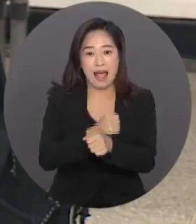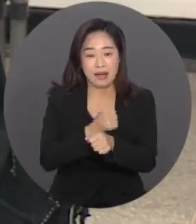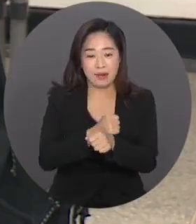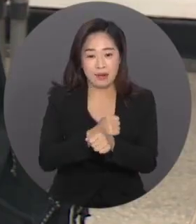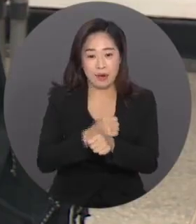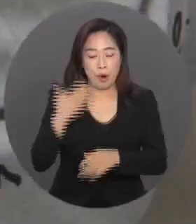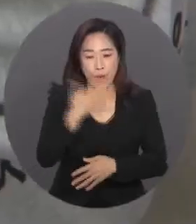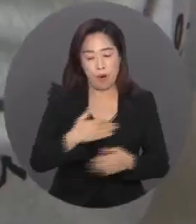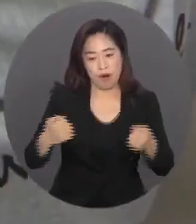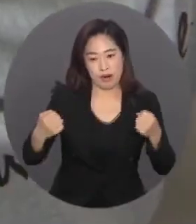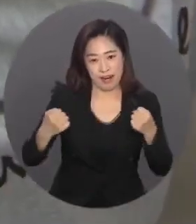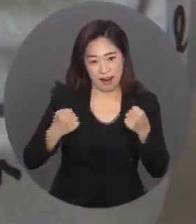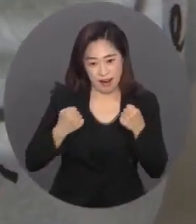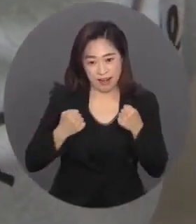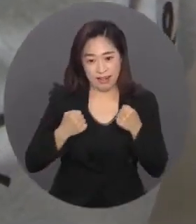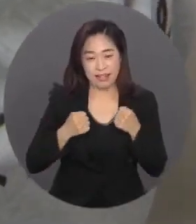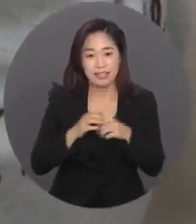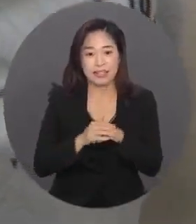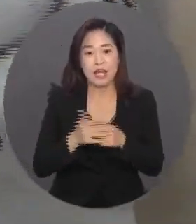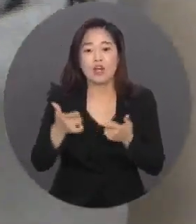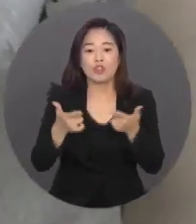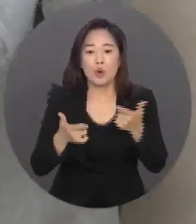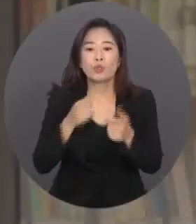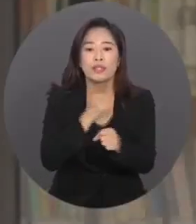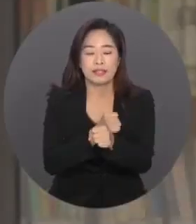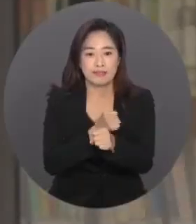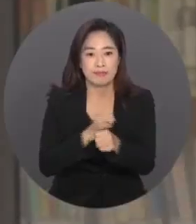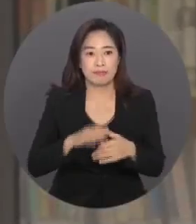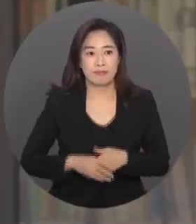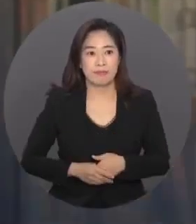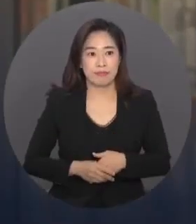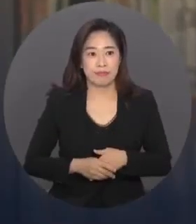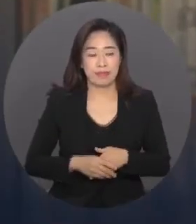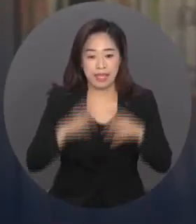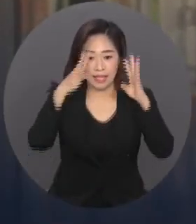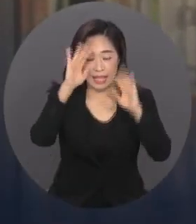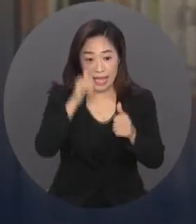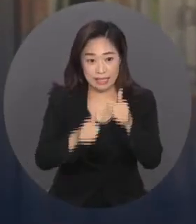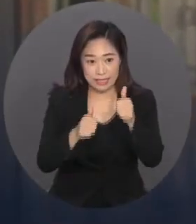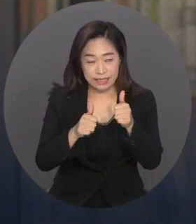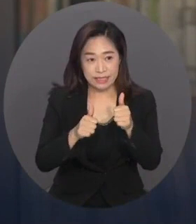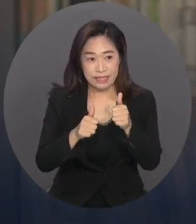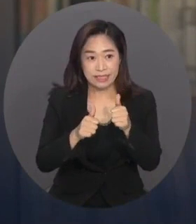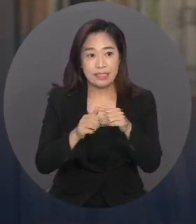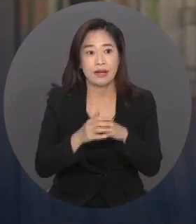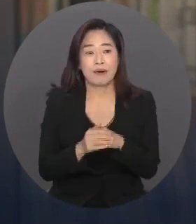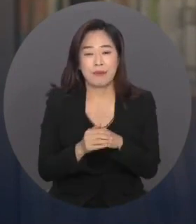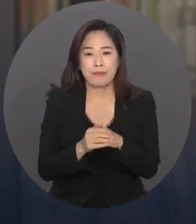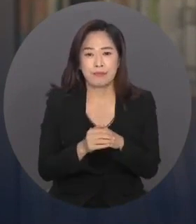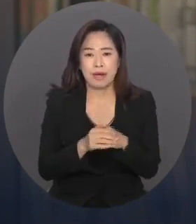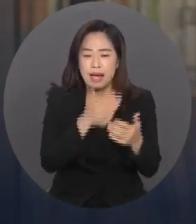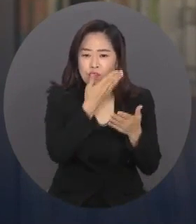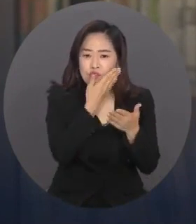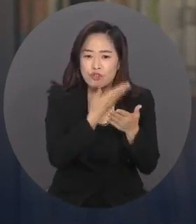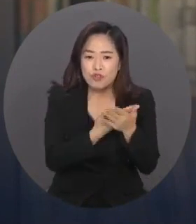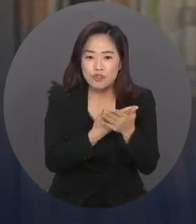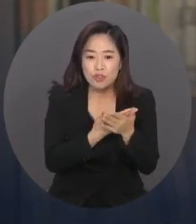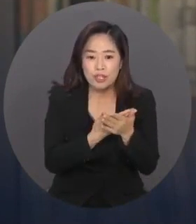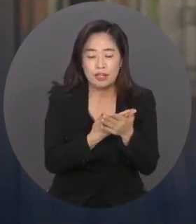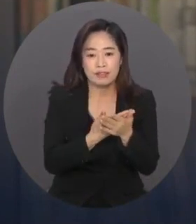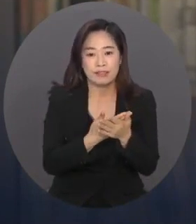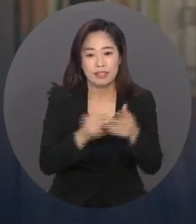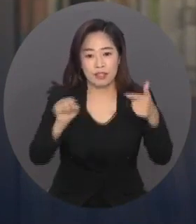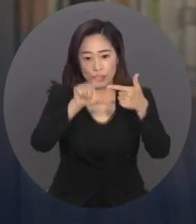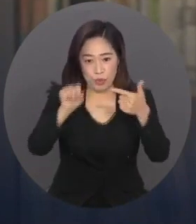신체 리듬을 수능 시간표에 맞추라고 조언합니다 수능을 가능할 수 있는 가장 좋은 자료는 6월 9월에